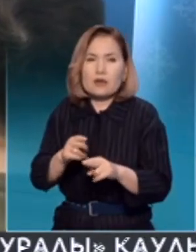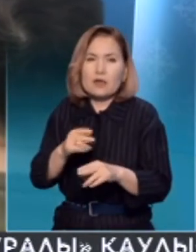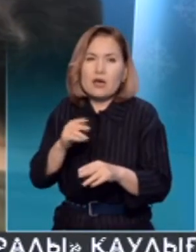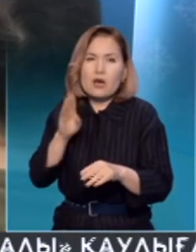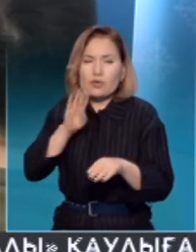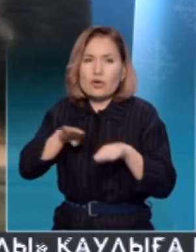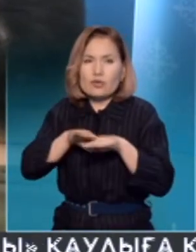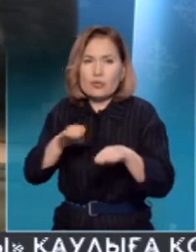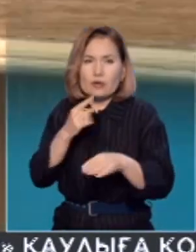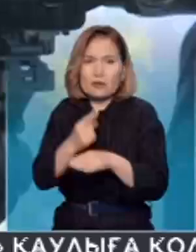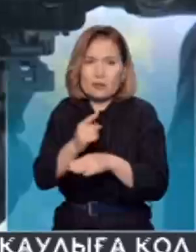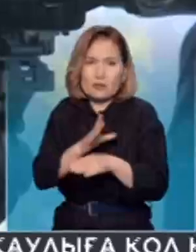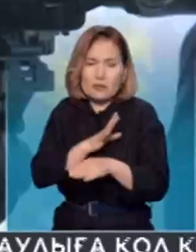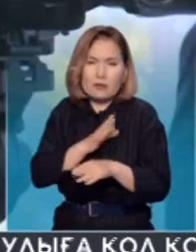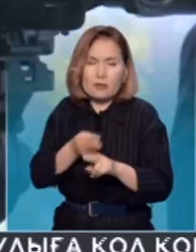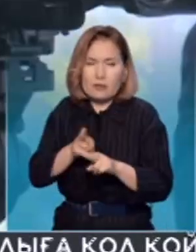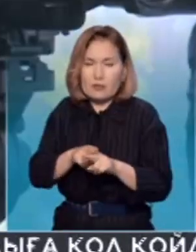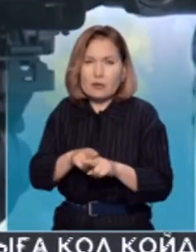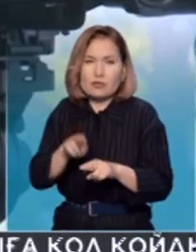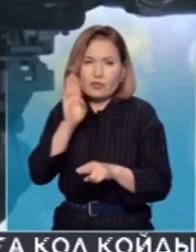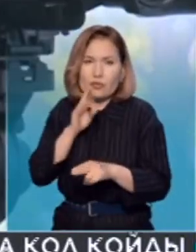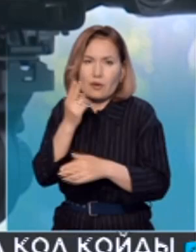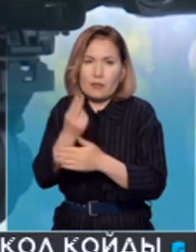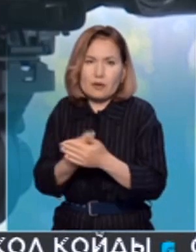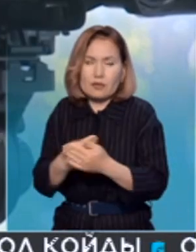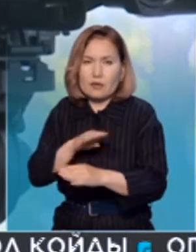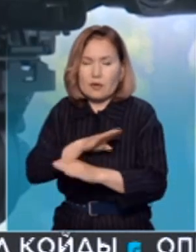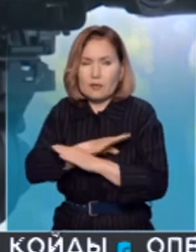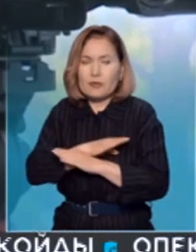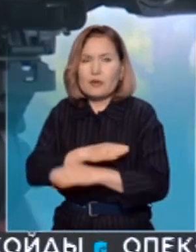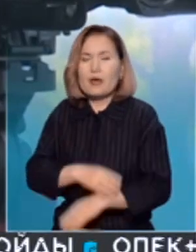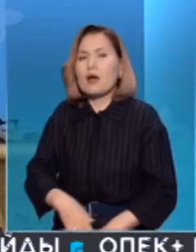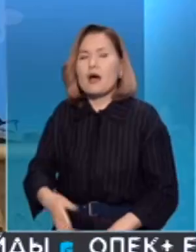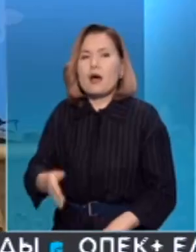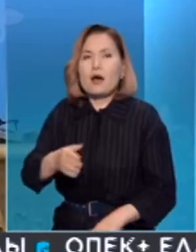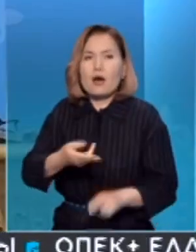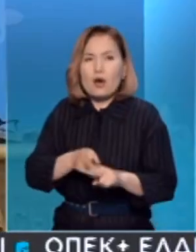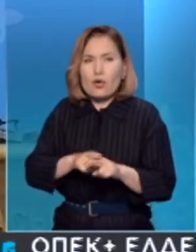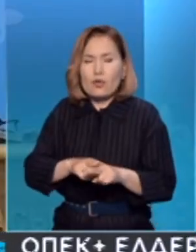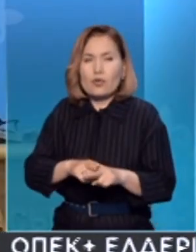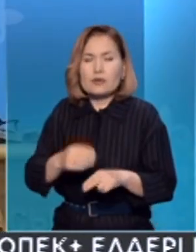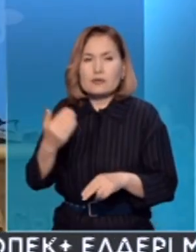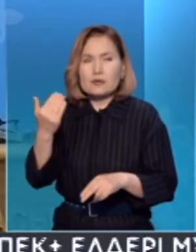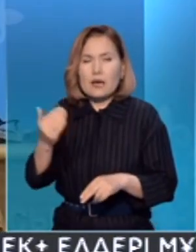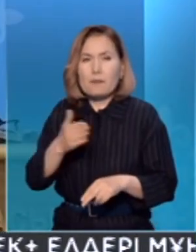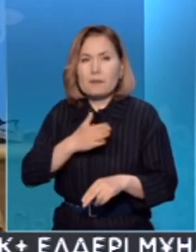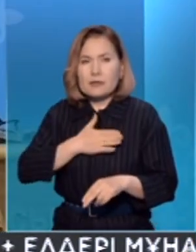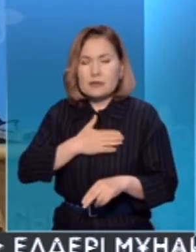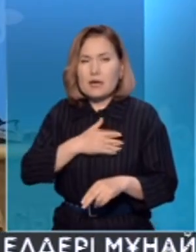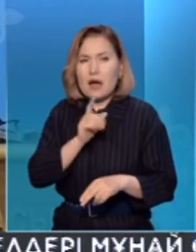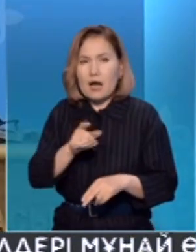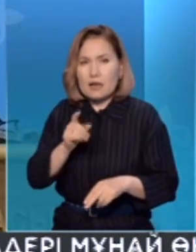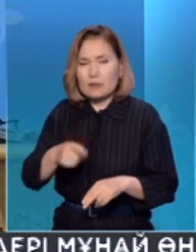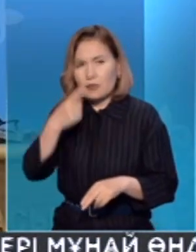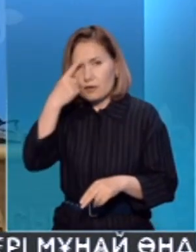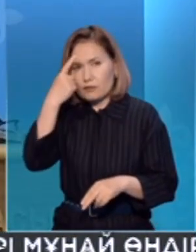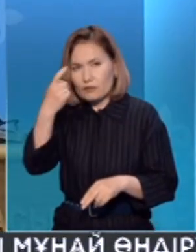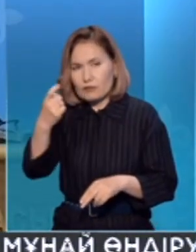салынған. Біздің азаматтарға жергілікті биліктер суға түспеу туралы хабарлама берсе,